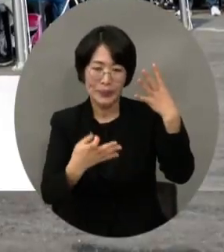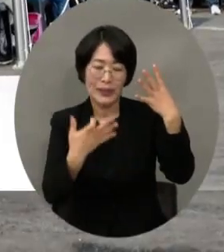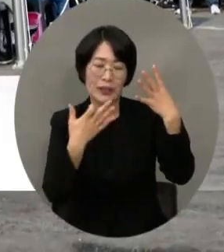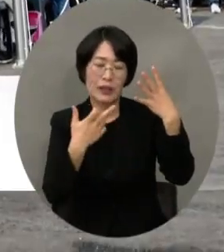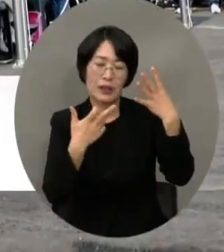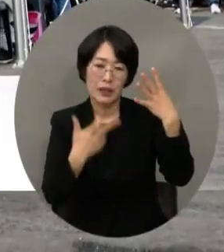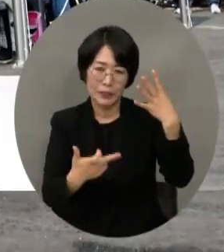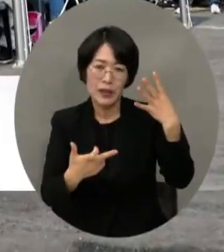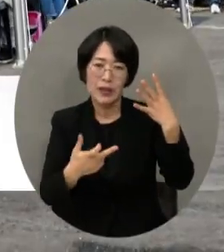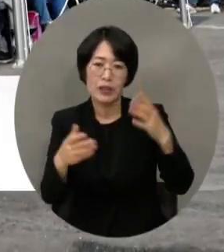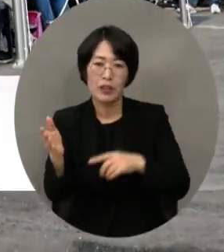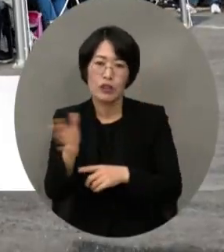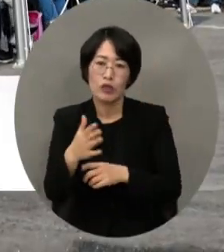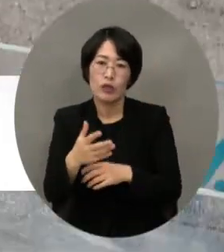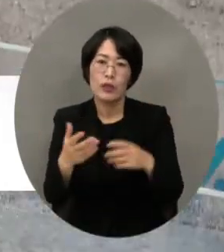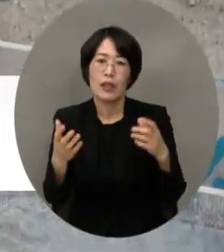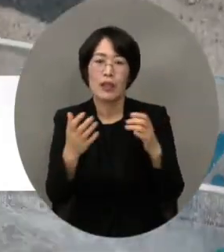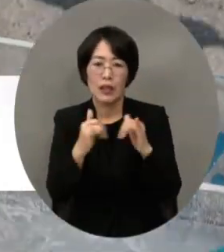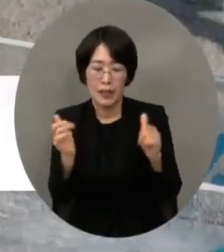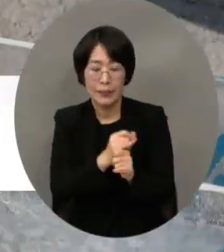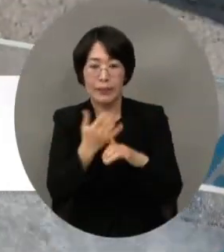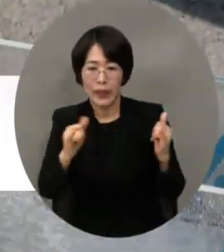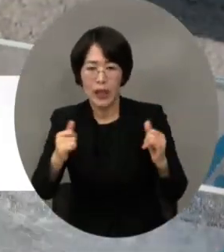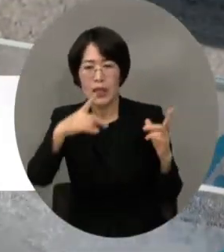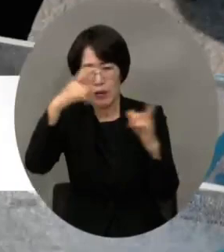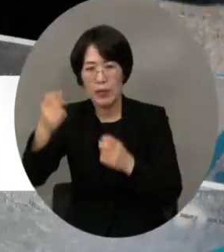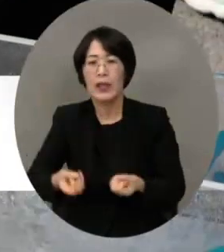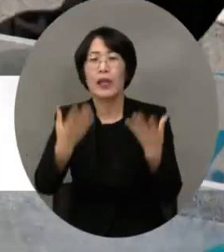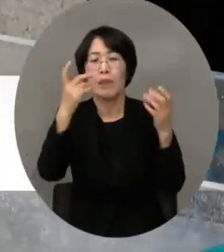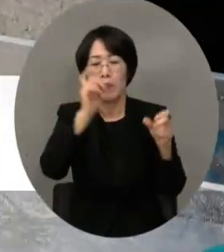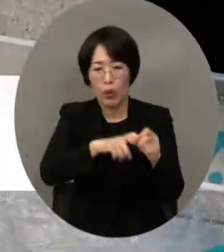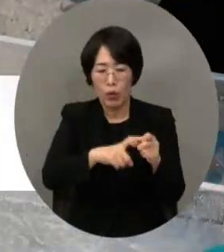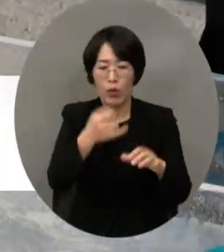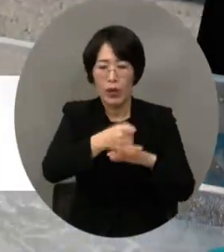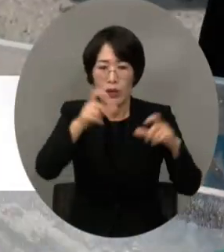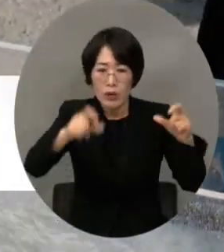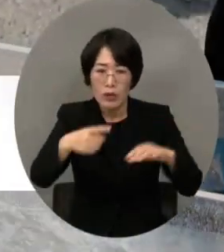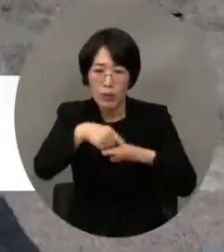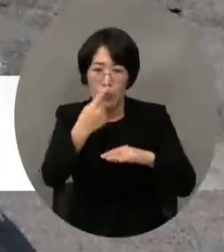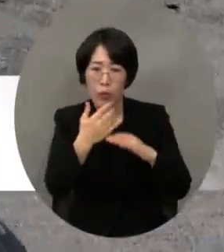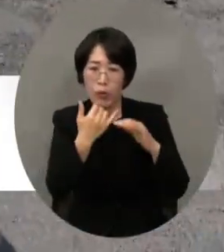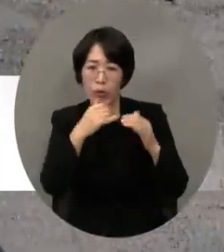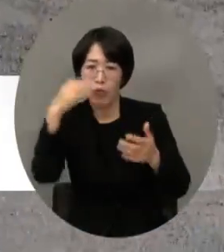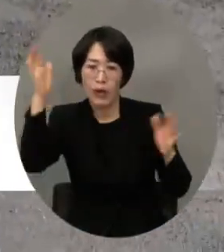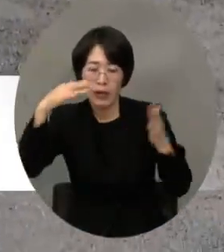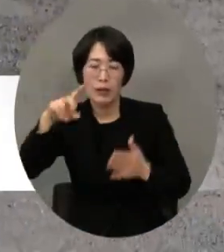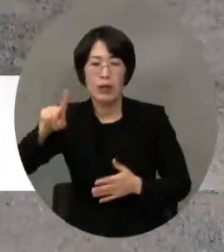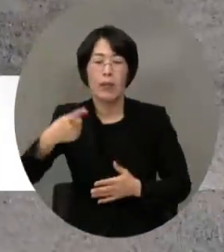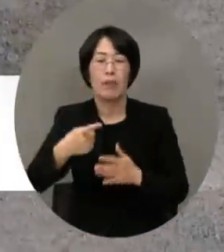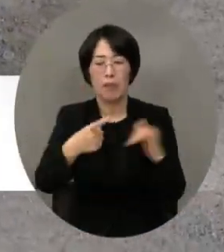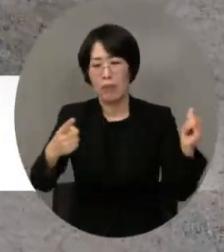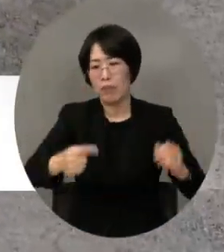열리는 것을 기념해 마련된 것으로 행사장 주변에서는 완도 지역 초등학생 100명이 참가한